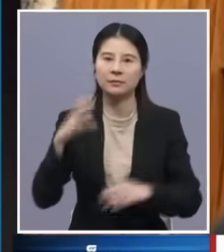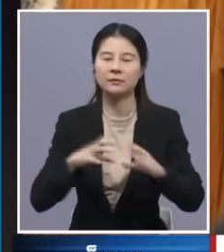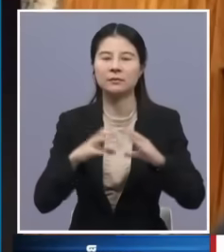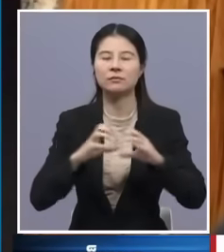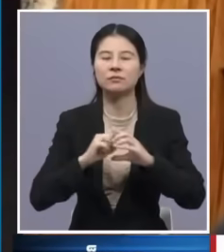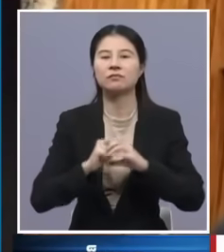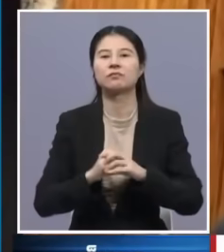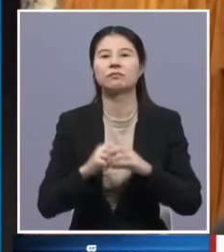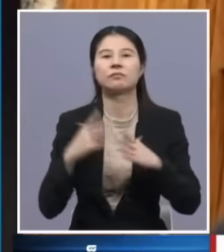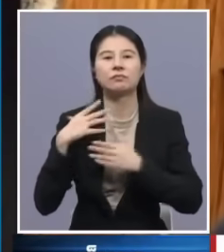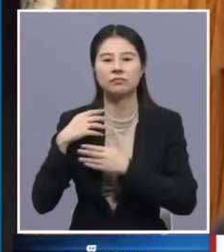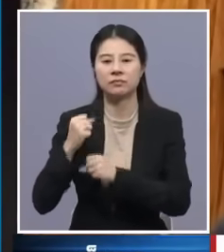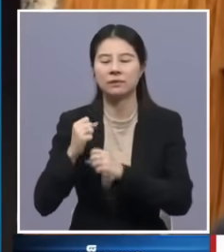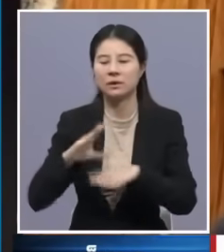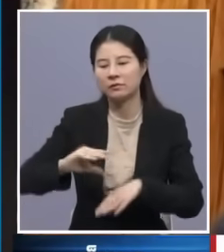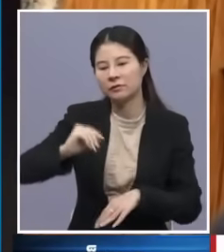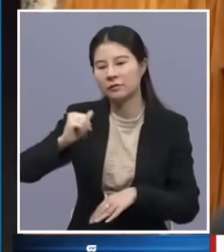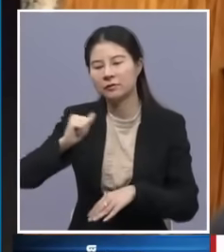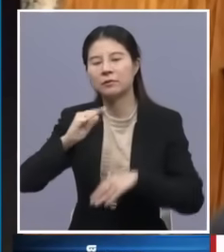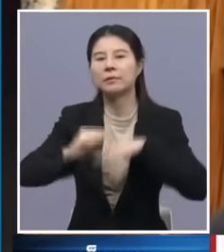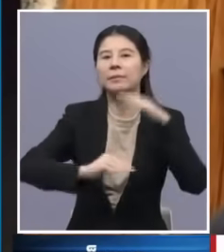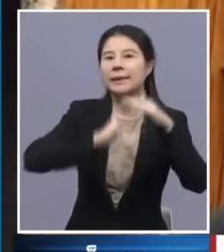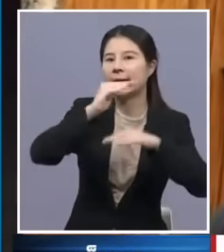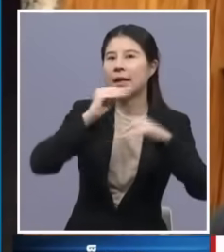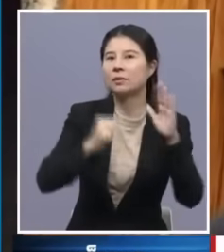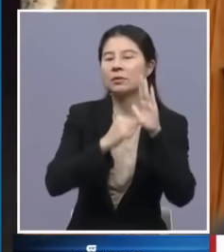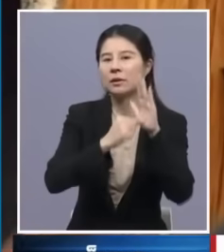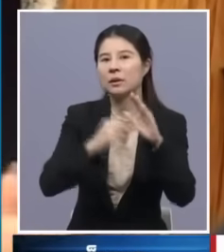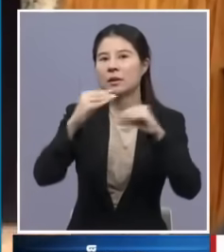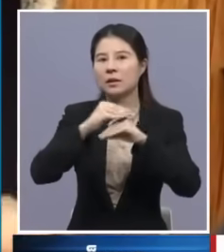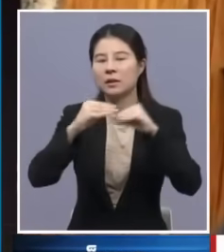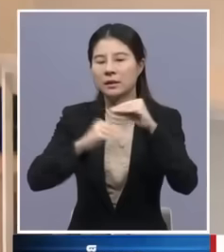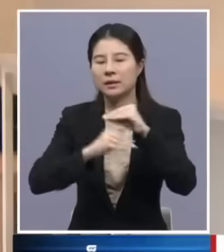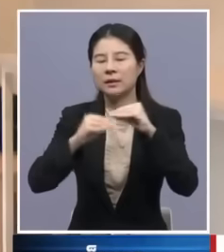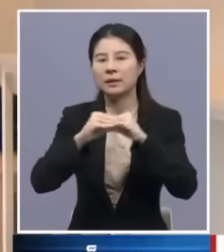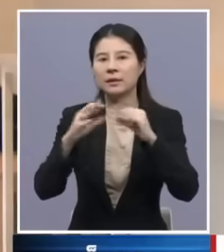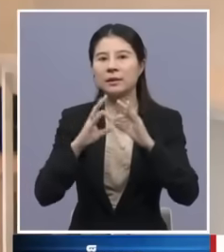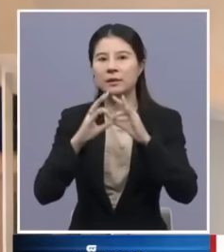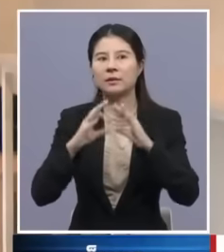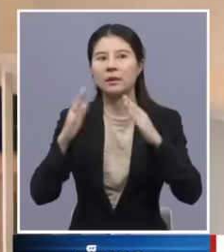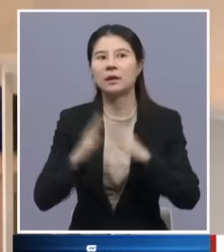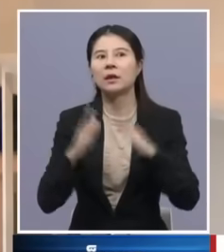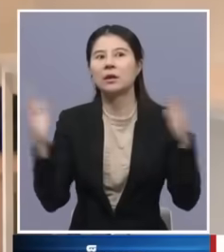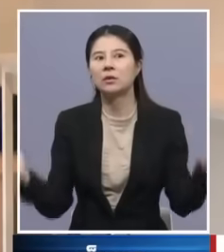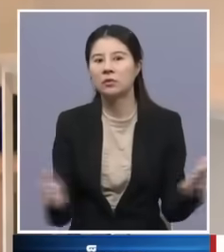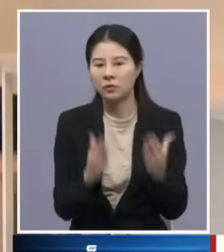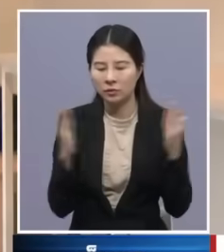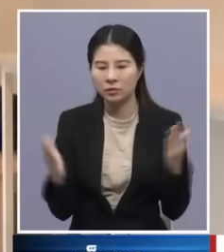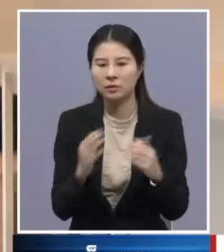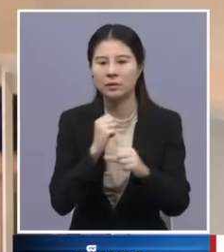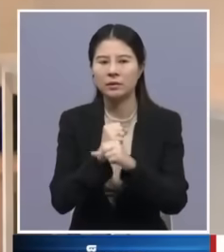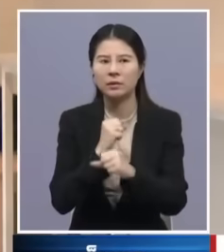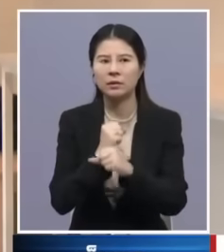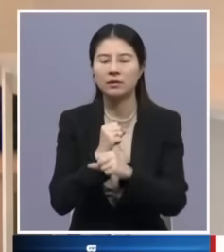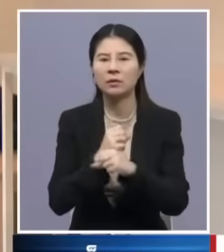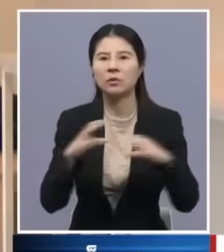เยอะแล้วเดี๋ยวเธอจะฟื้นฟูถ้าได้รับโอกาสอย่างเช่นโครงการยุวะประชาธิปัตย์ส่งเสริมคนรุ่นใหม่ให้มีโอกาสทำงานการเมือง